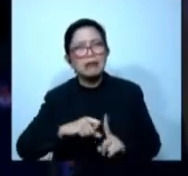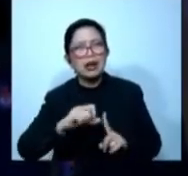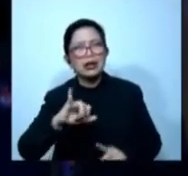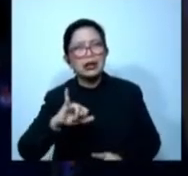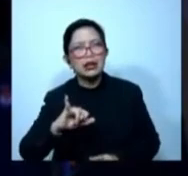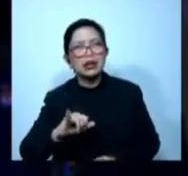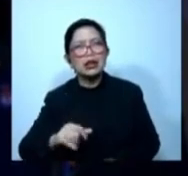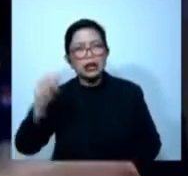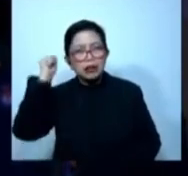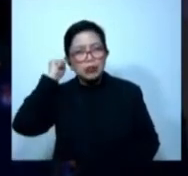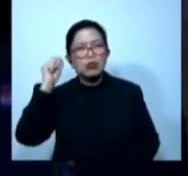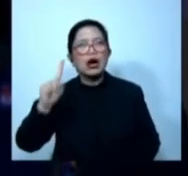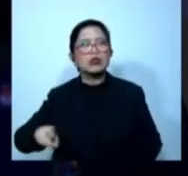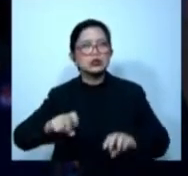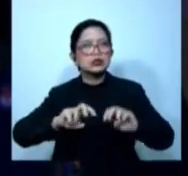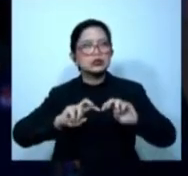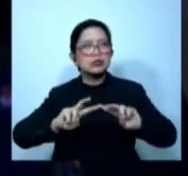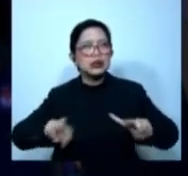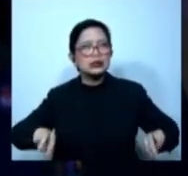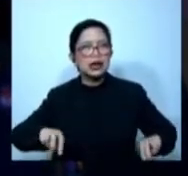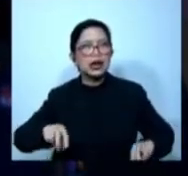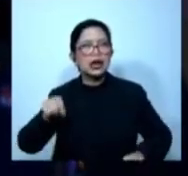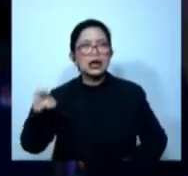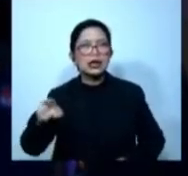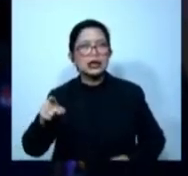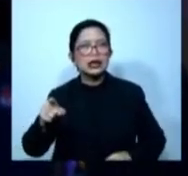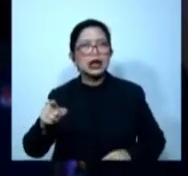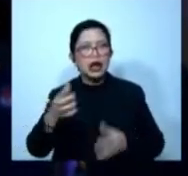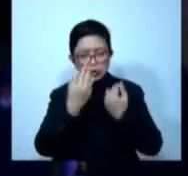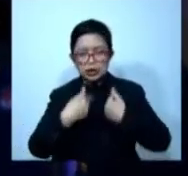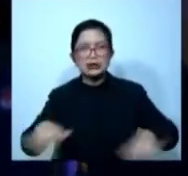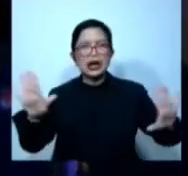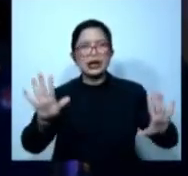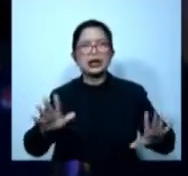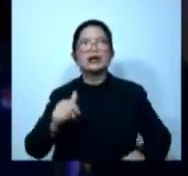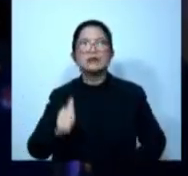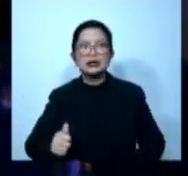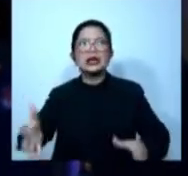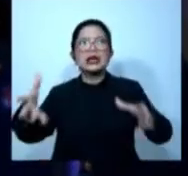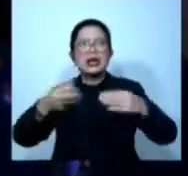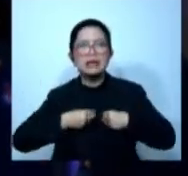ini harus usai Dan mereka bisa mendapatkan